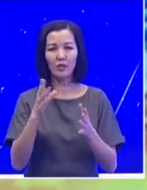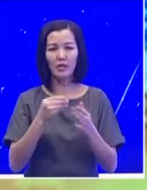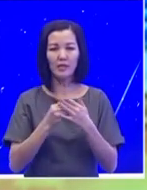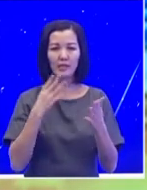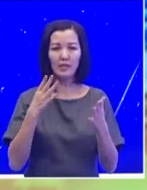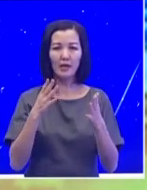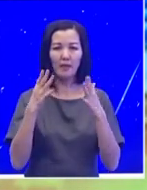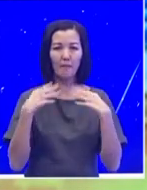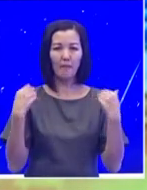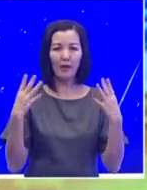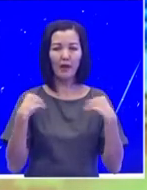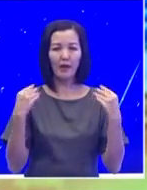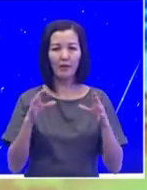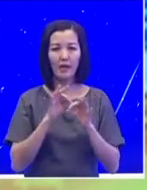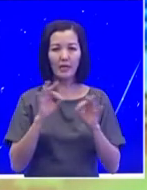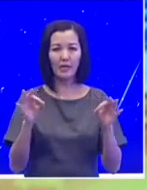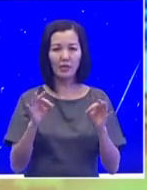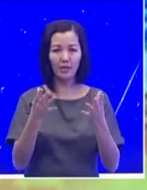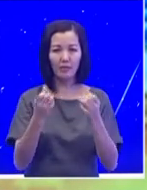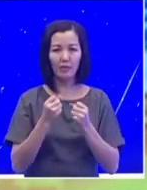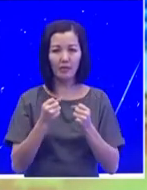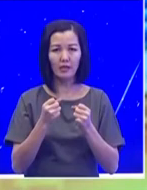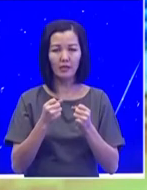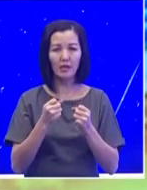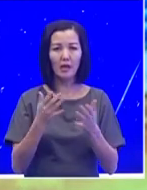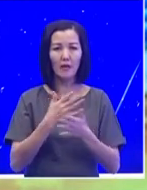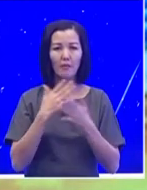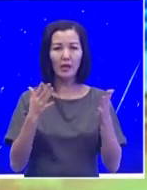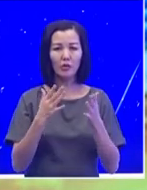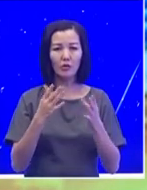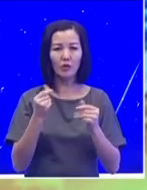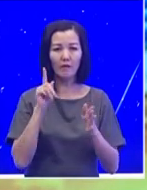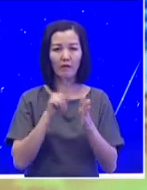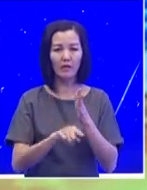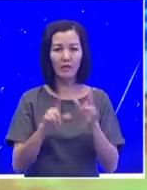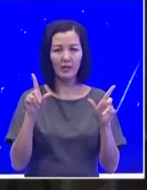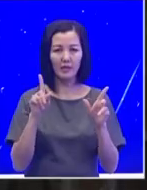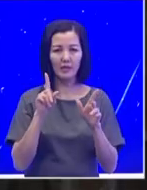ценителей натурального меха это отличный шанс приобрести шубы по самой большой и выгодной скидке.